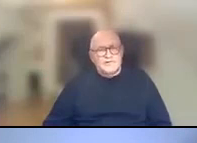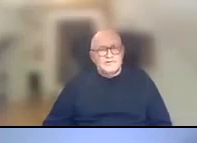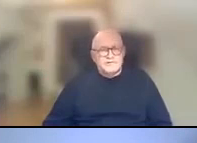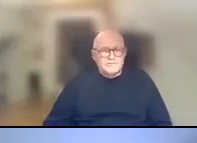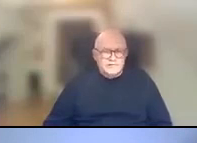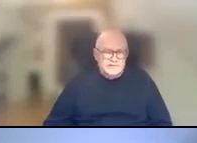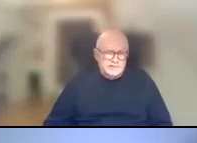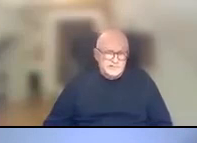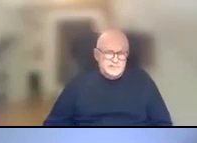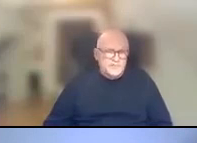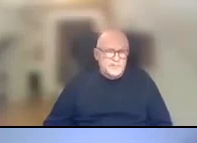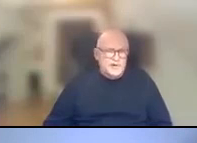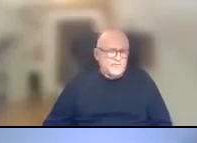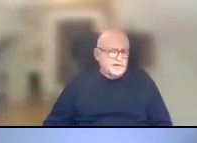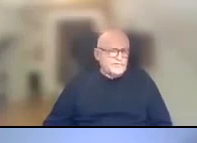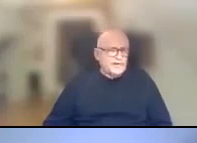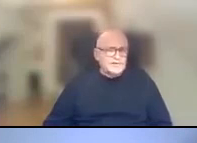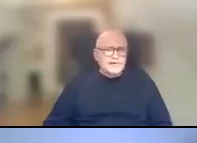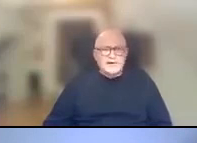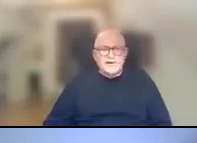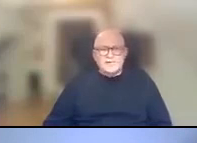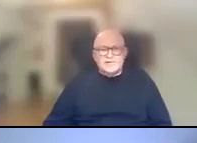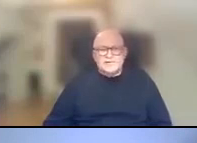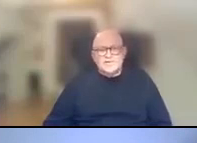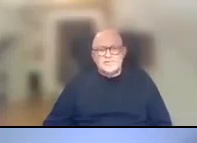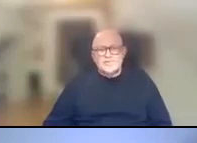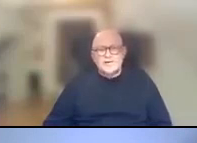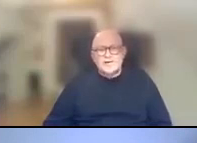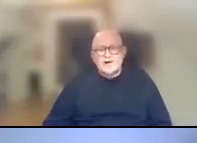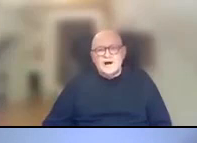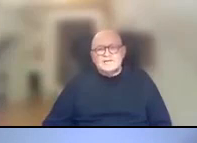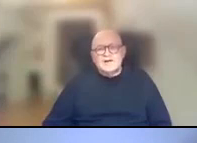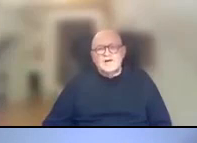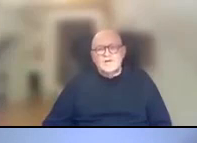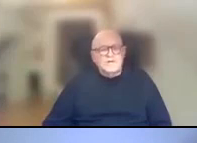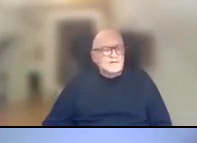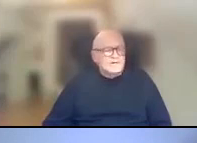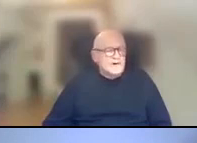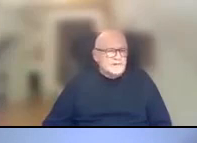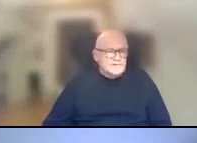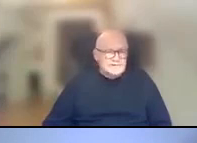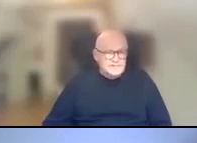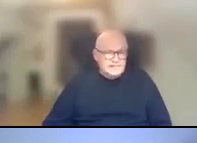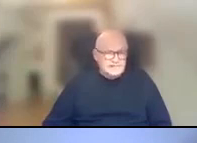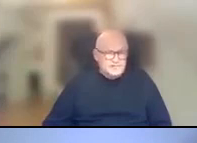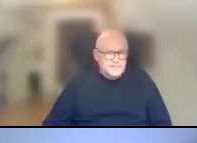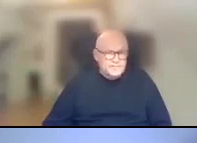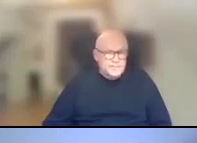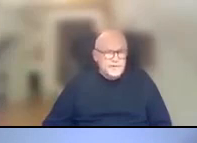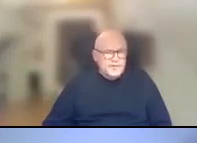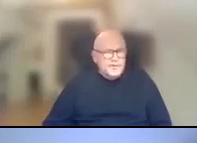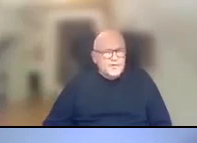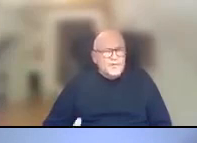sondern sie passierten sowohl auf peripheren Krankenhausstationen als auch auf